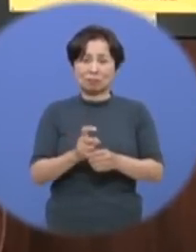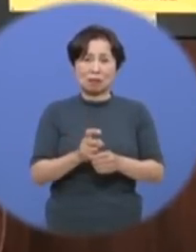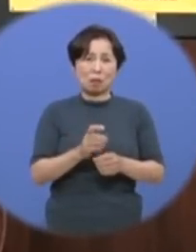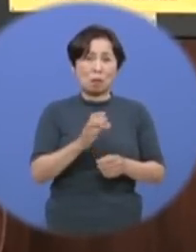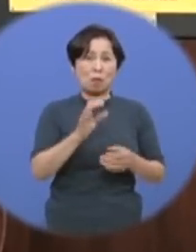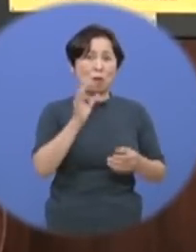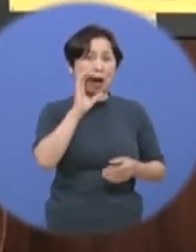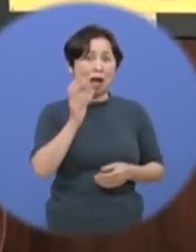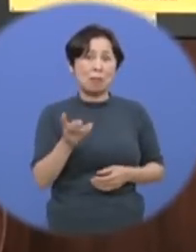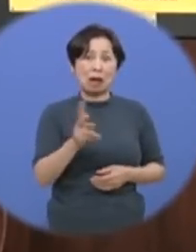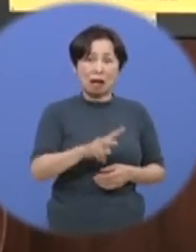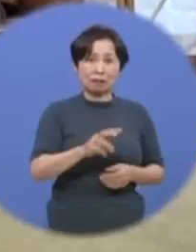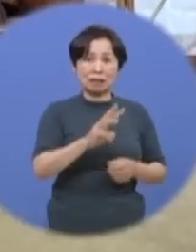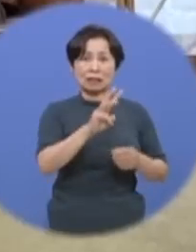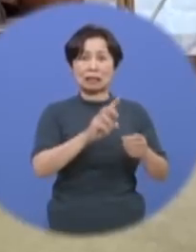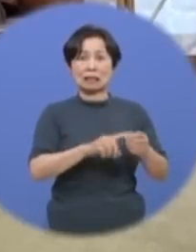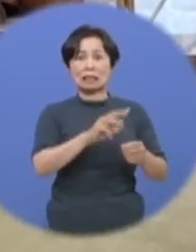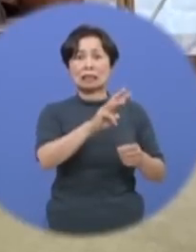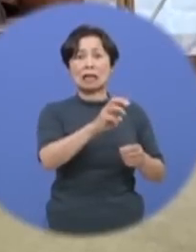ね